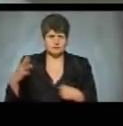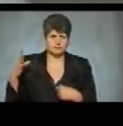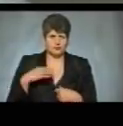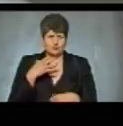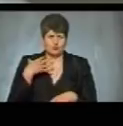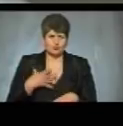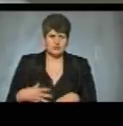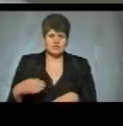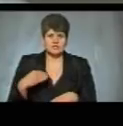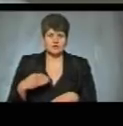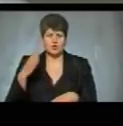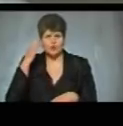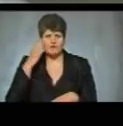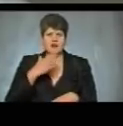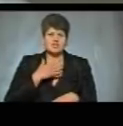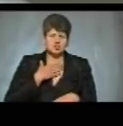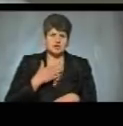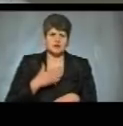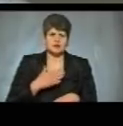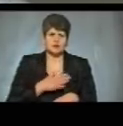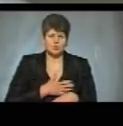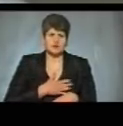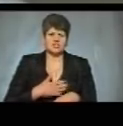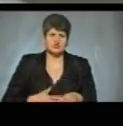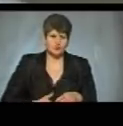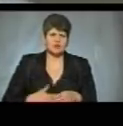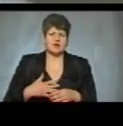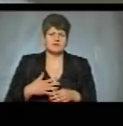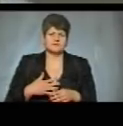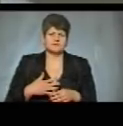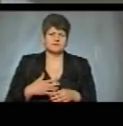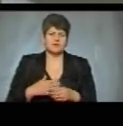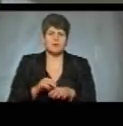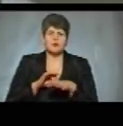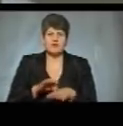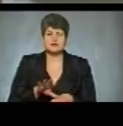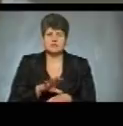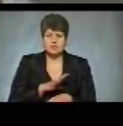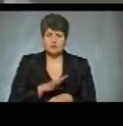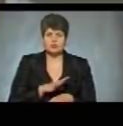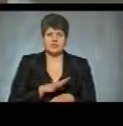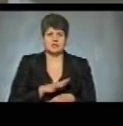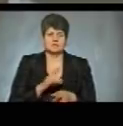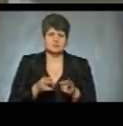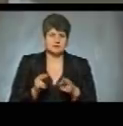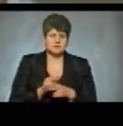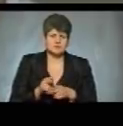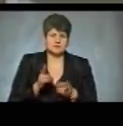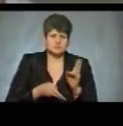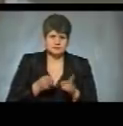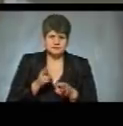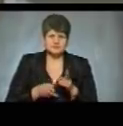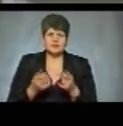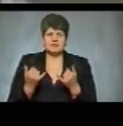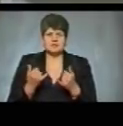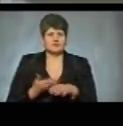тому числі і голови, і шиї, і грудної клітки, живота, і ніг. Проведена була йому інтенсивна терапія, проведена була йому операція, він